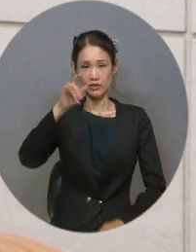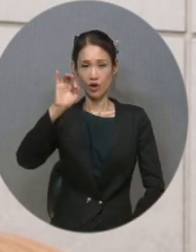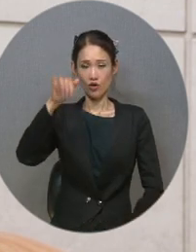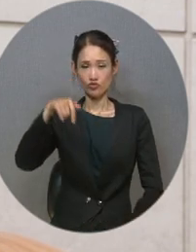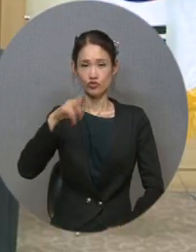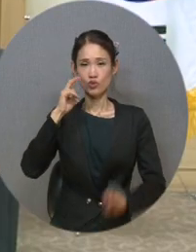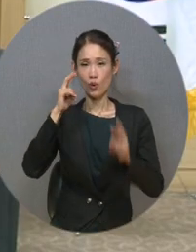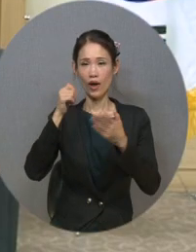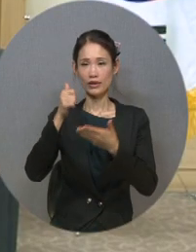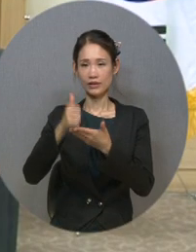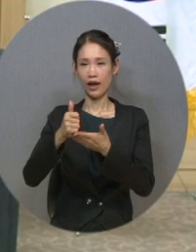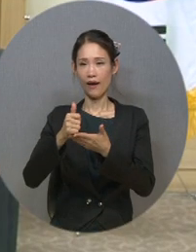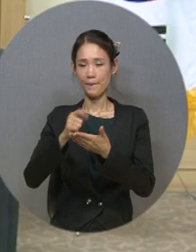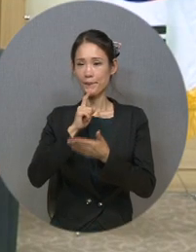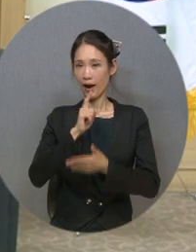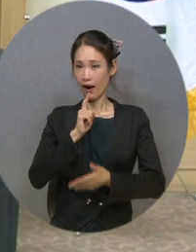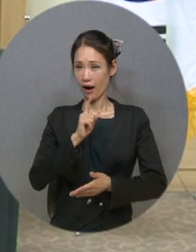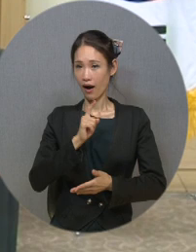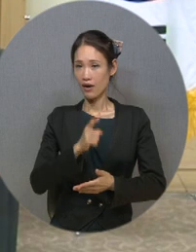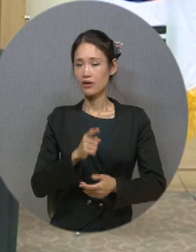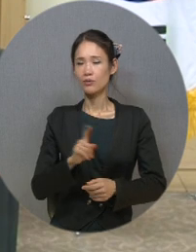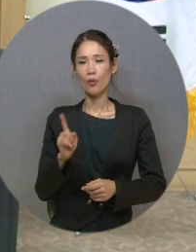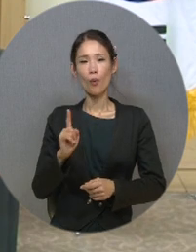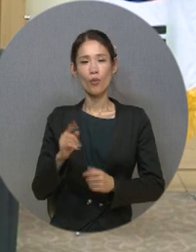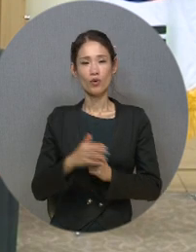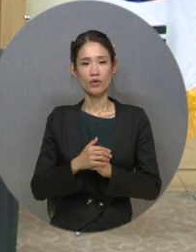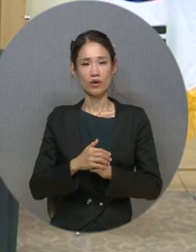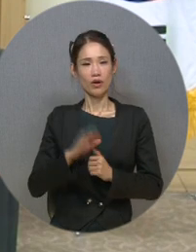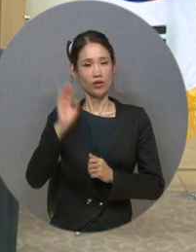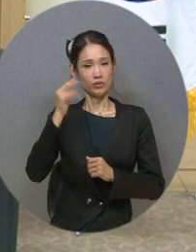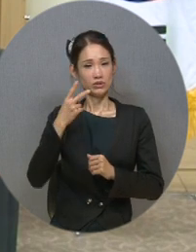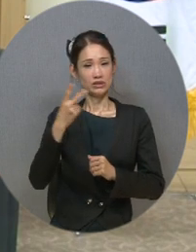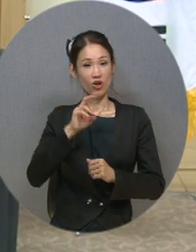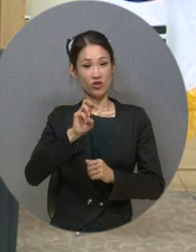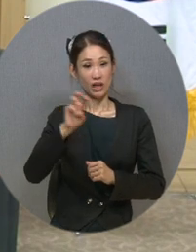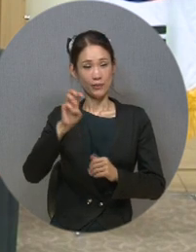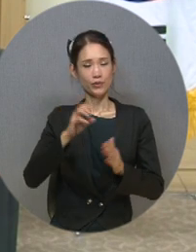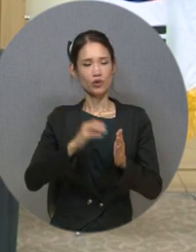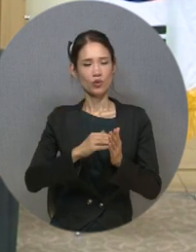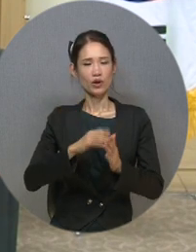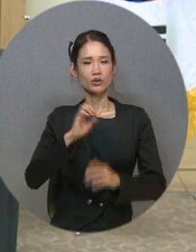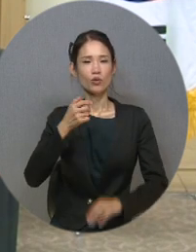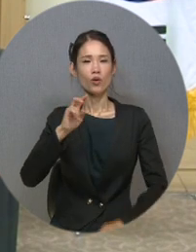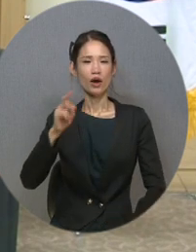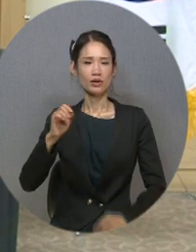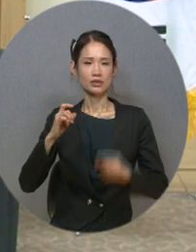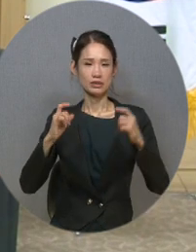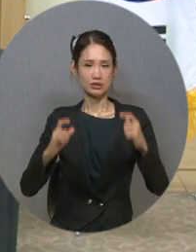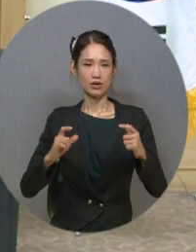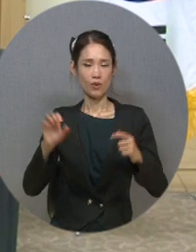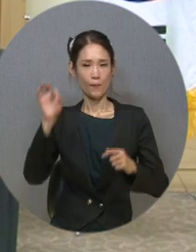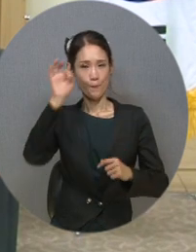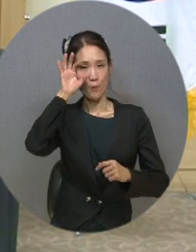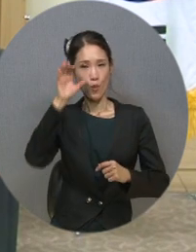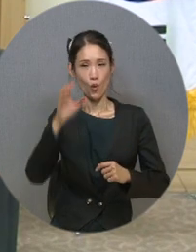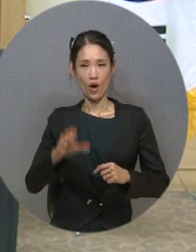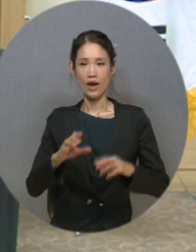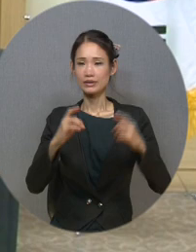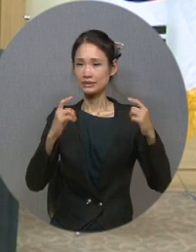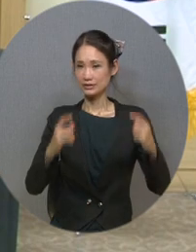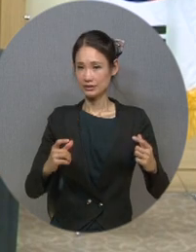빌리면 앞으로 2030년까지 광양 지역과 포항 지역에